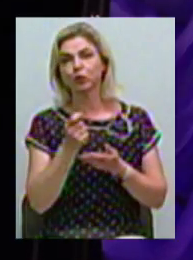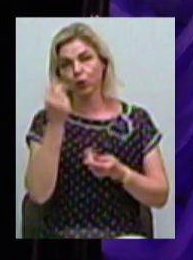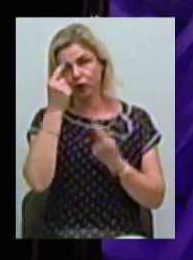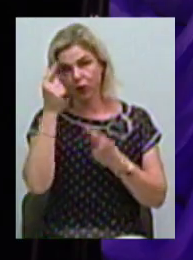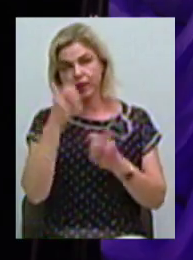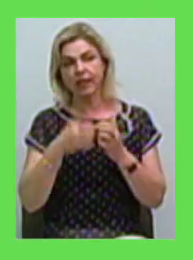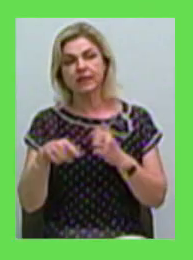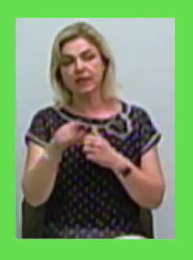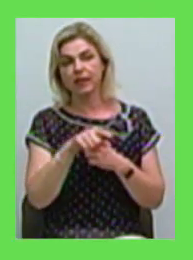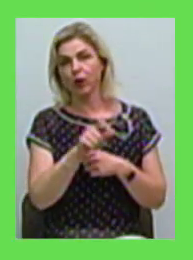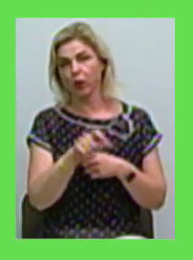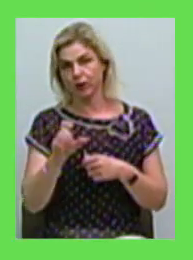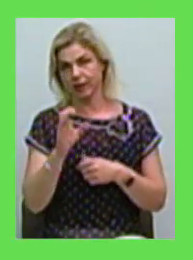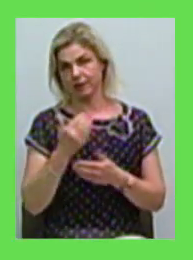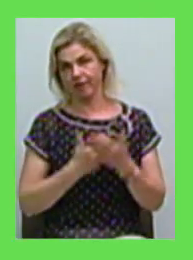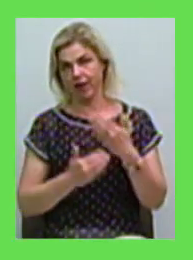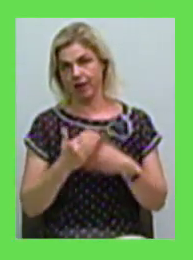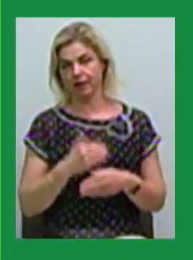з інвалідністю.